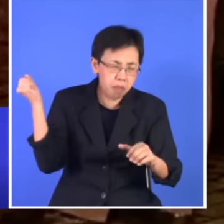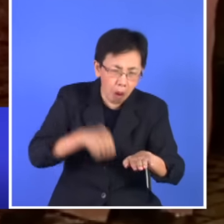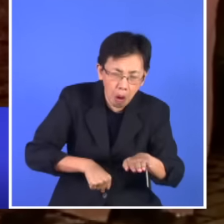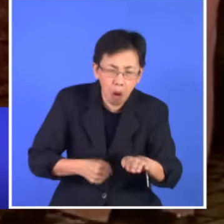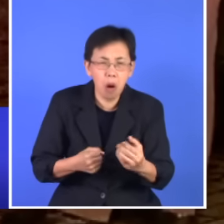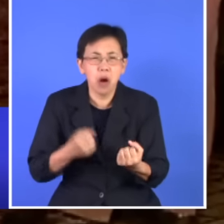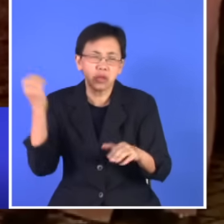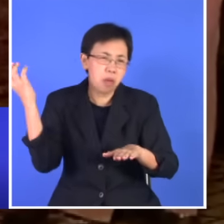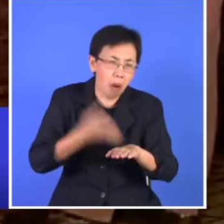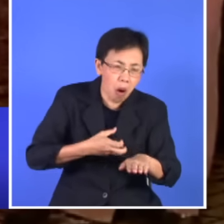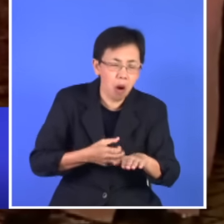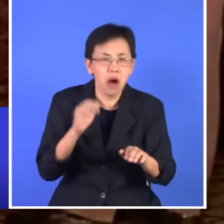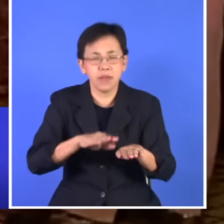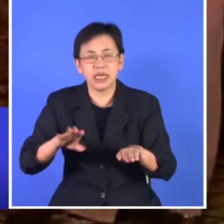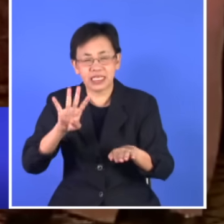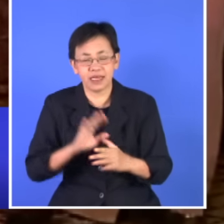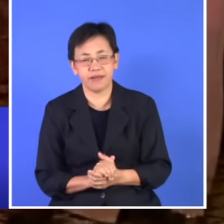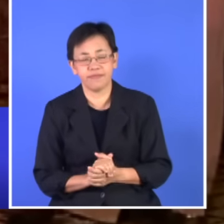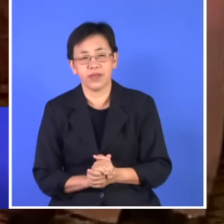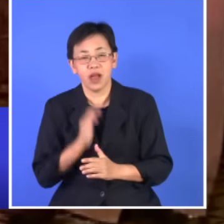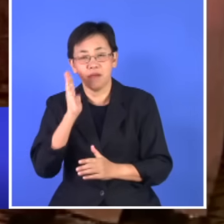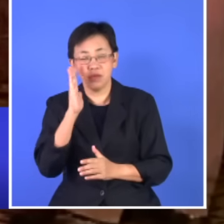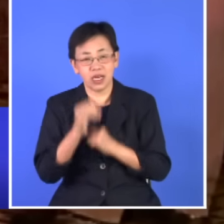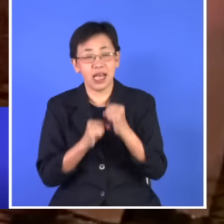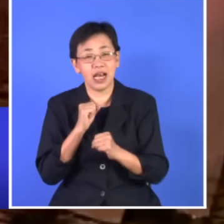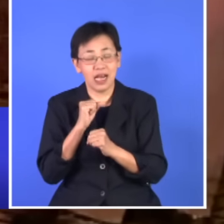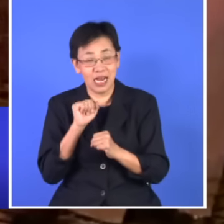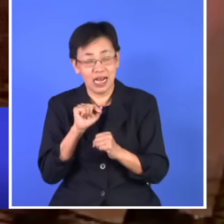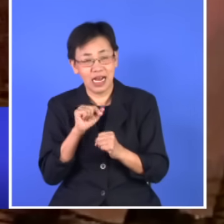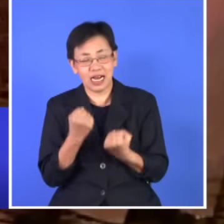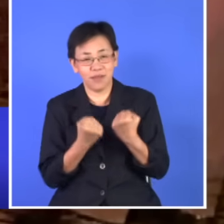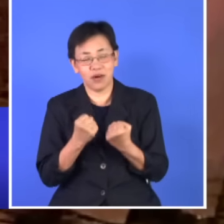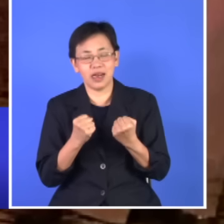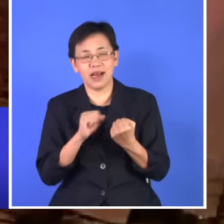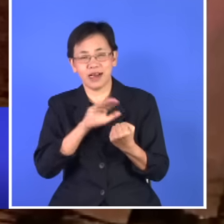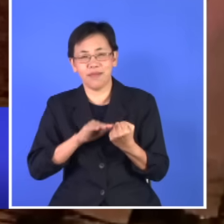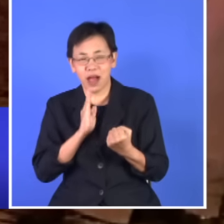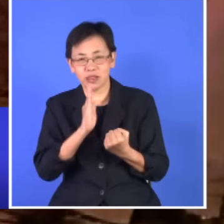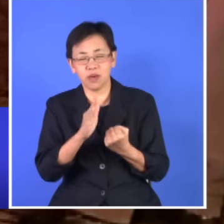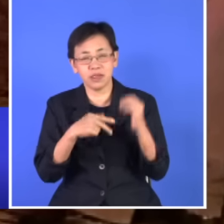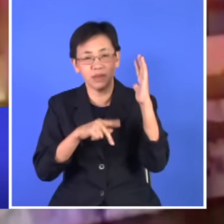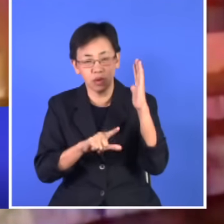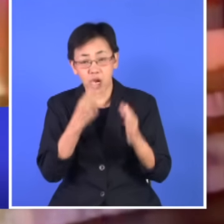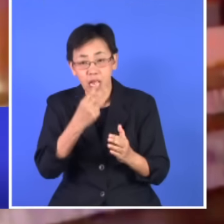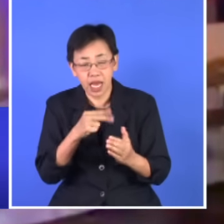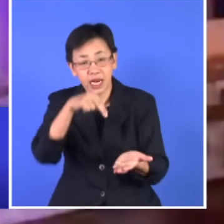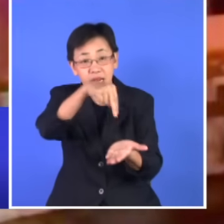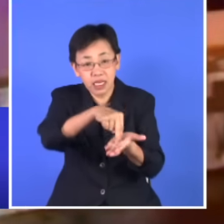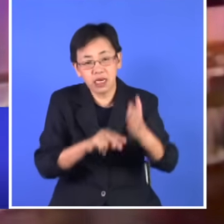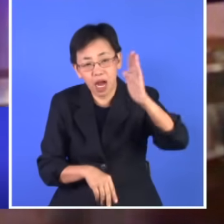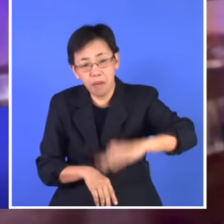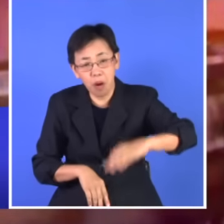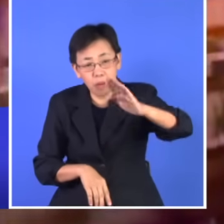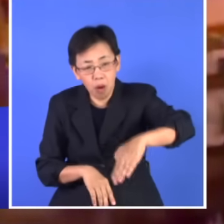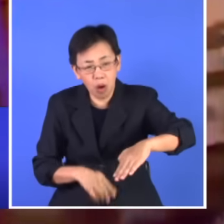ของคุณอดิศรเขาเล่าว่าเขาขับรถกระบะมุ่งหน้าจะไปพัทลุงมาถึงจุดเกิดเหตุเห็นว่าคนก่อเหตุเนี่ยยืนโบกรถอยู่ก็คิด